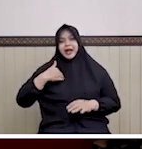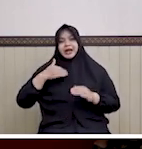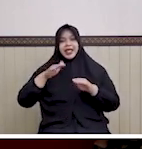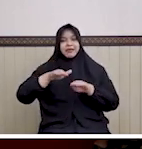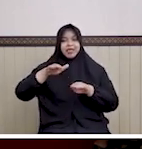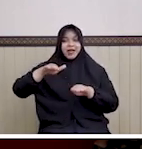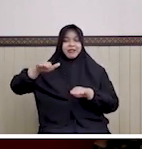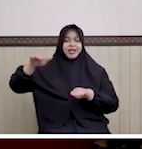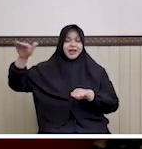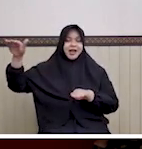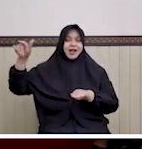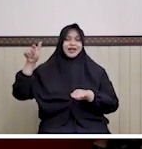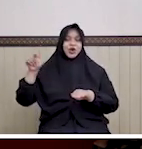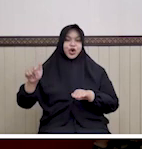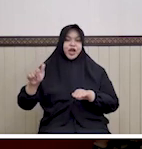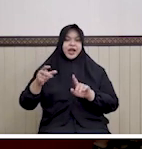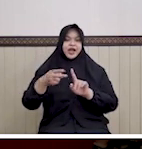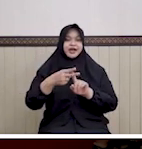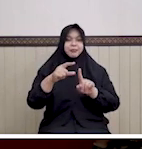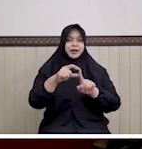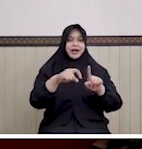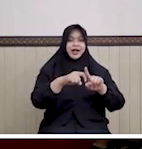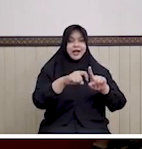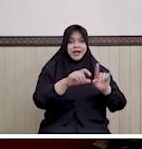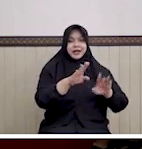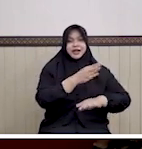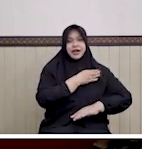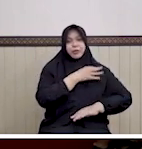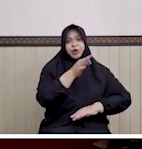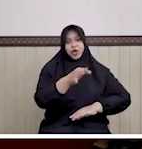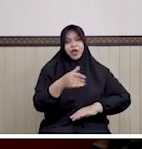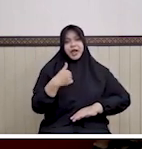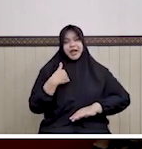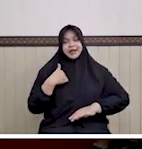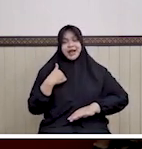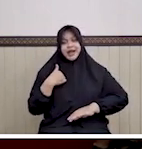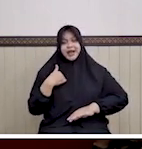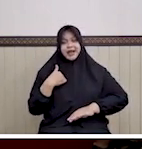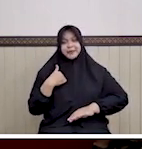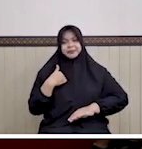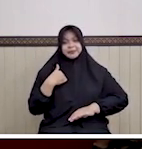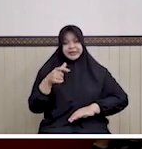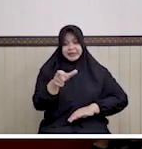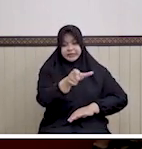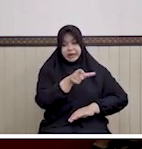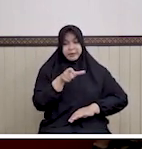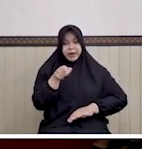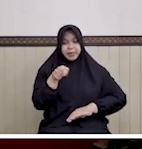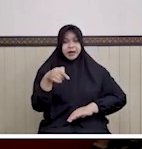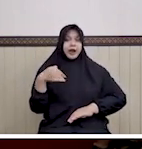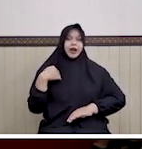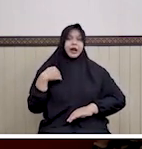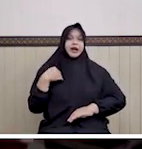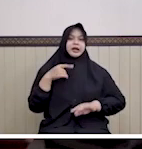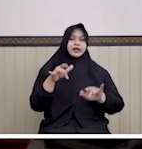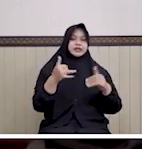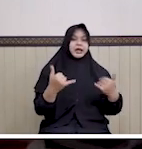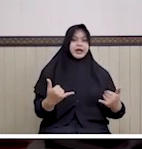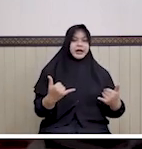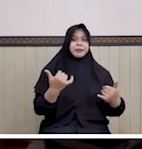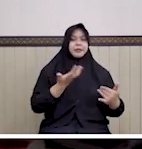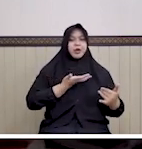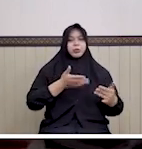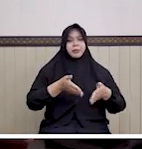nya begitu ya ke kita ini memang sudah di kabupaten kota ada di tingkat kecamatan juga ada nah sekarang kita akan